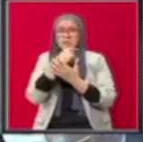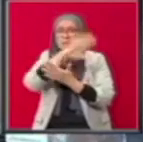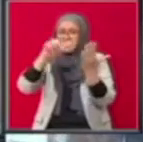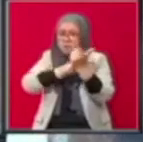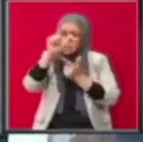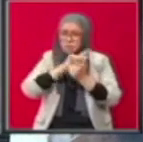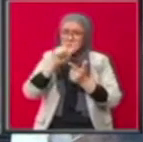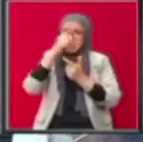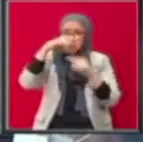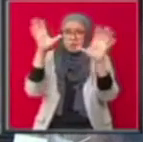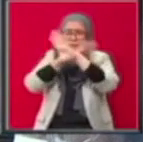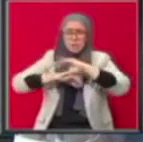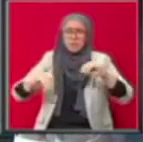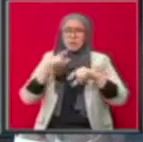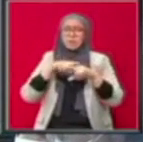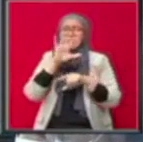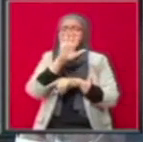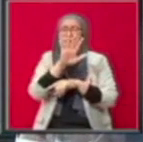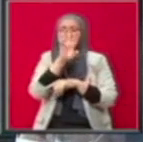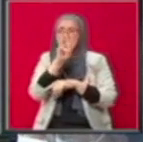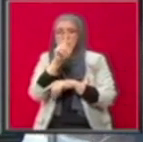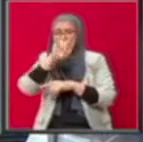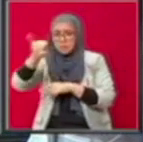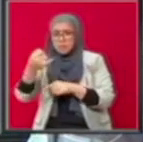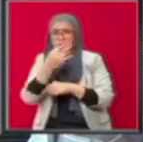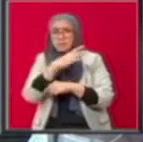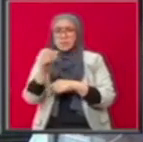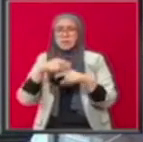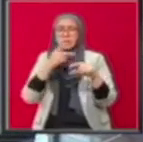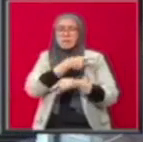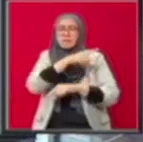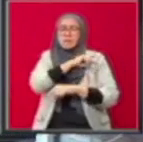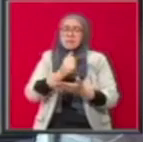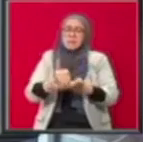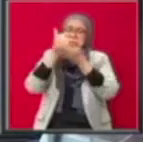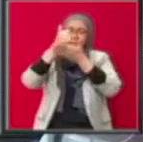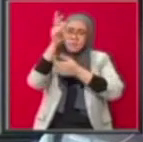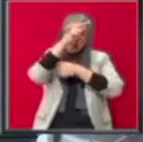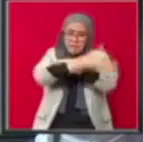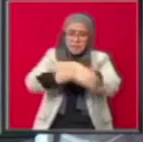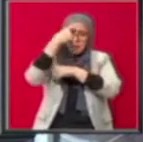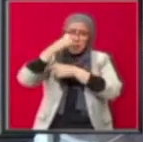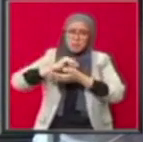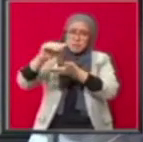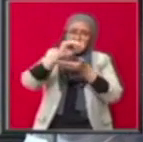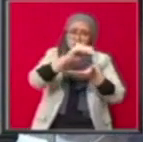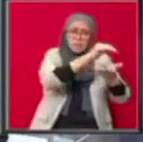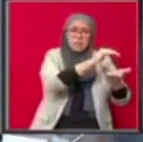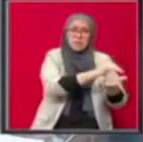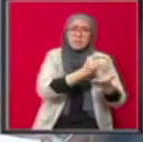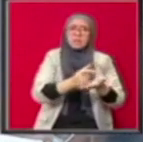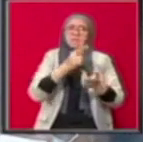juta dan antaranya Kementerian kerajaan negeri dengan menyalurkan putukan di seluruh negara-negara melalui